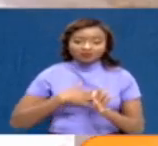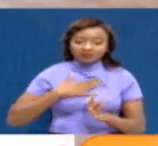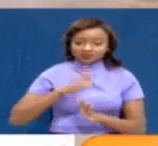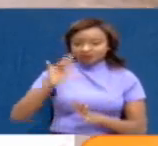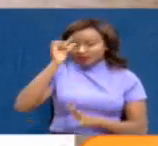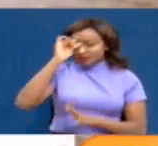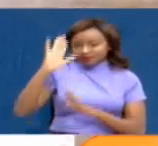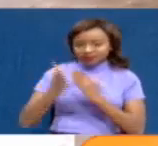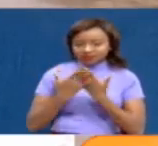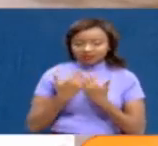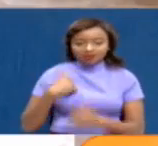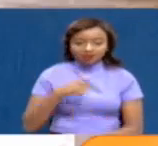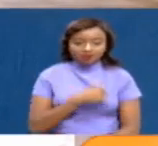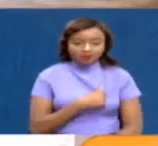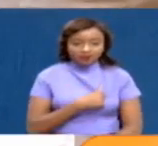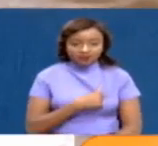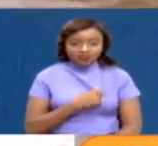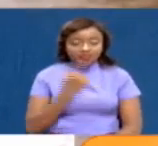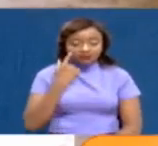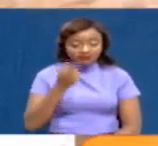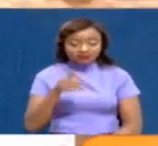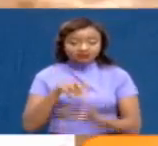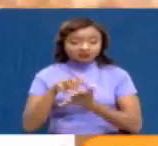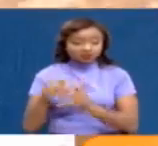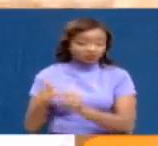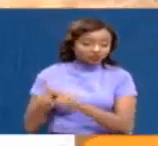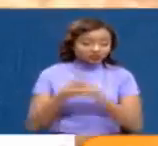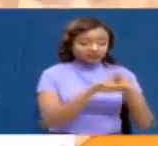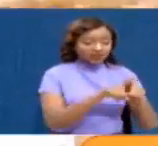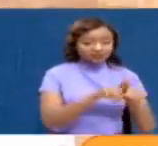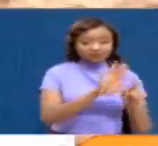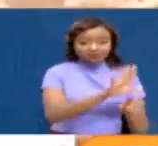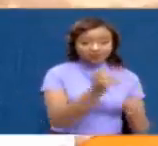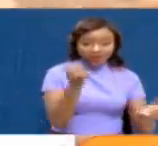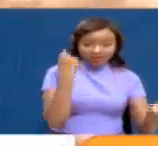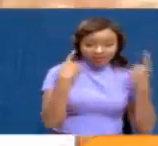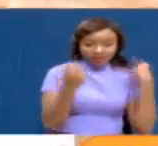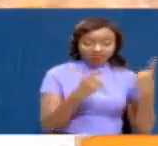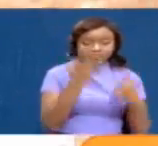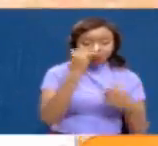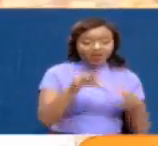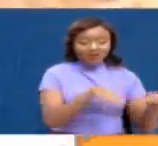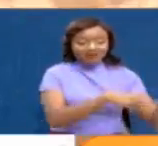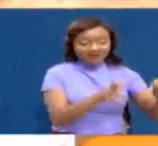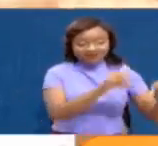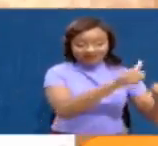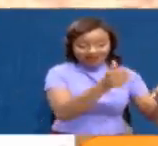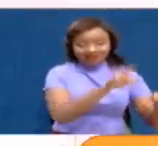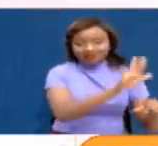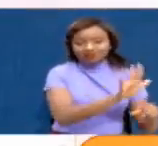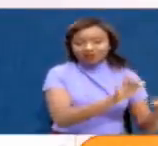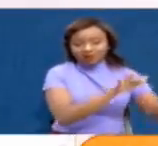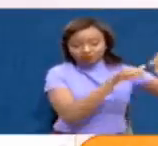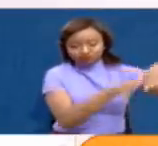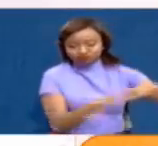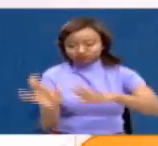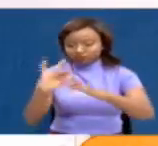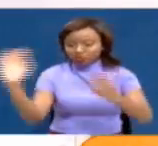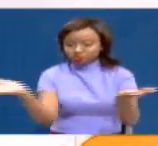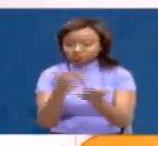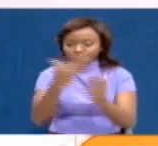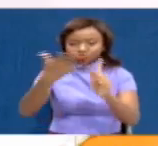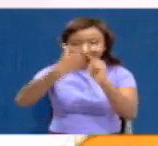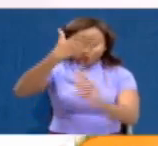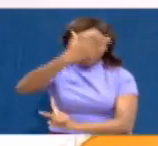kutusaidia. Hali sawia inashuhudiwa katika kaunti ya Kericho baada ya mto Kipsonoi kuvunja kingo zake na kusomba daraja